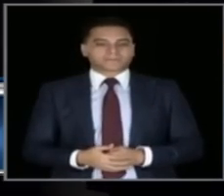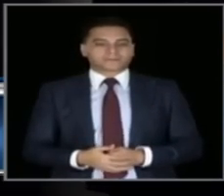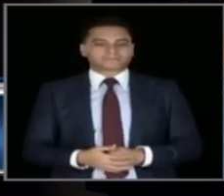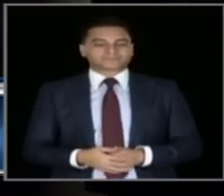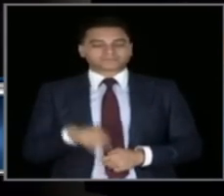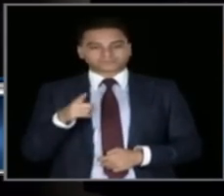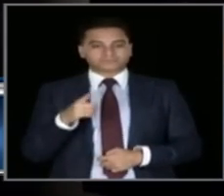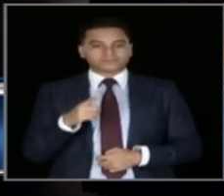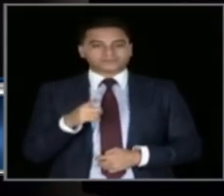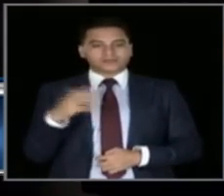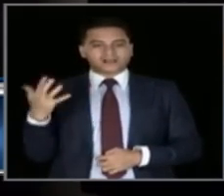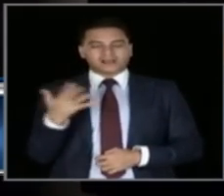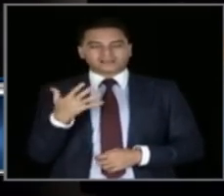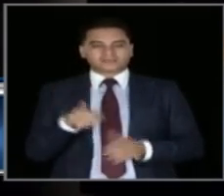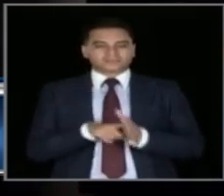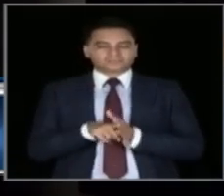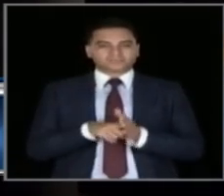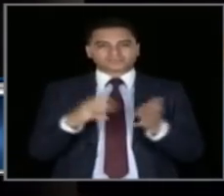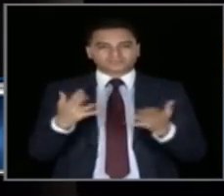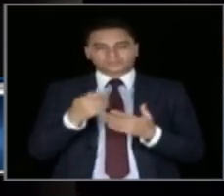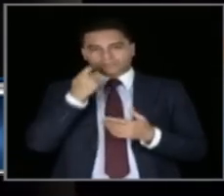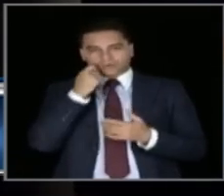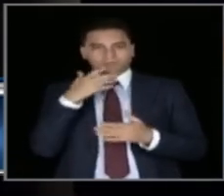كان متصدي للخصخصة